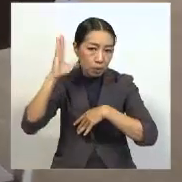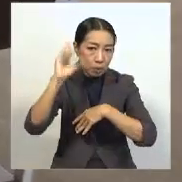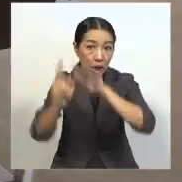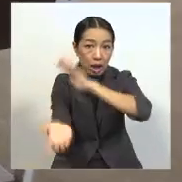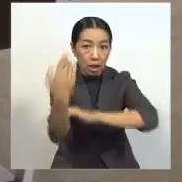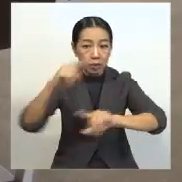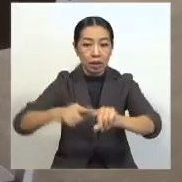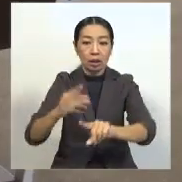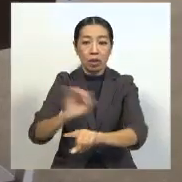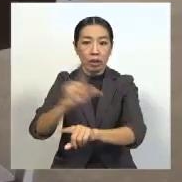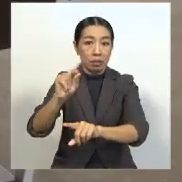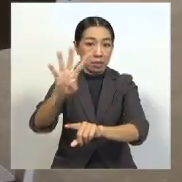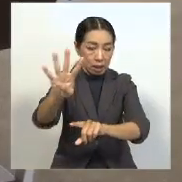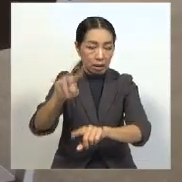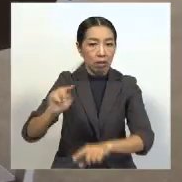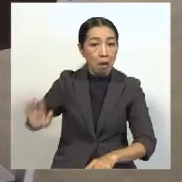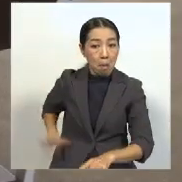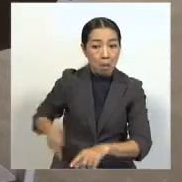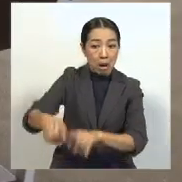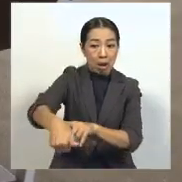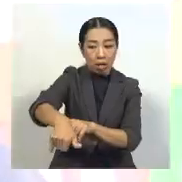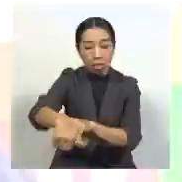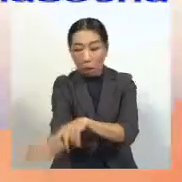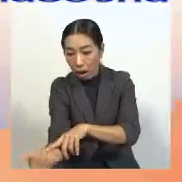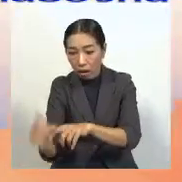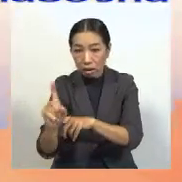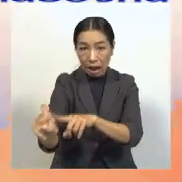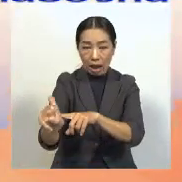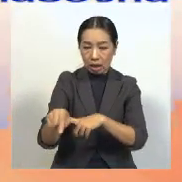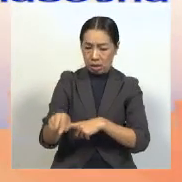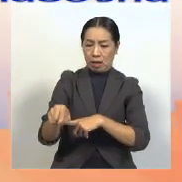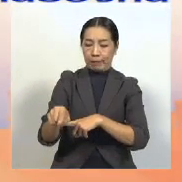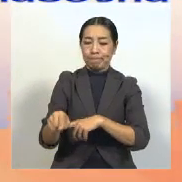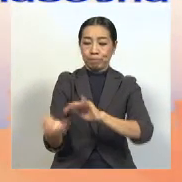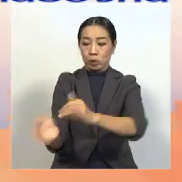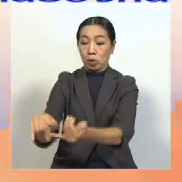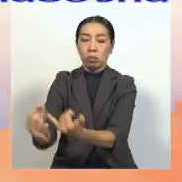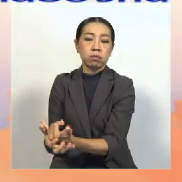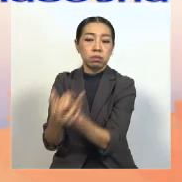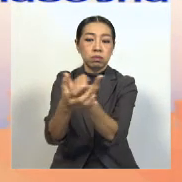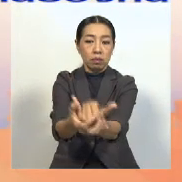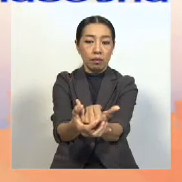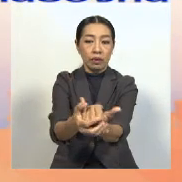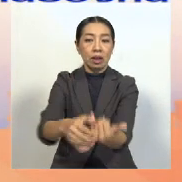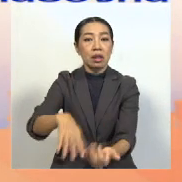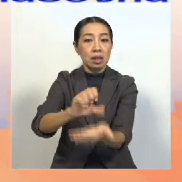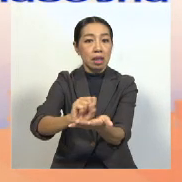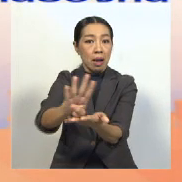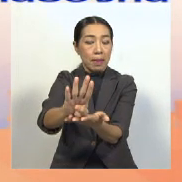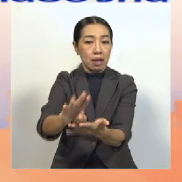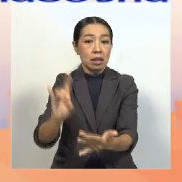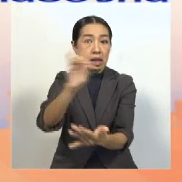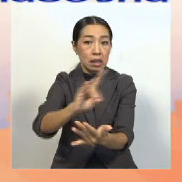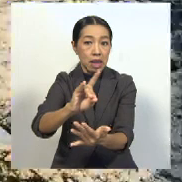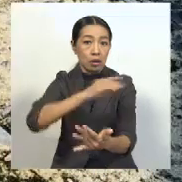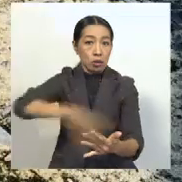าวันที่24กันยาเนี่ยเจ้าสุนัขสีขาวตายลงครับก็เลยนำตัวไปส่งตรวจที่สถาบันสุขภาพสัตว์มหาวิทยาลัยเกษ